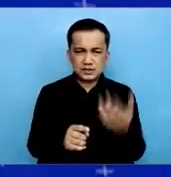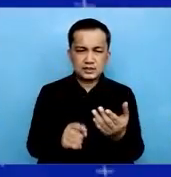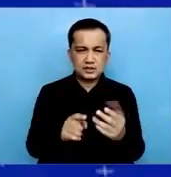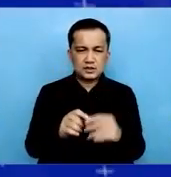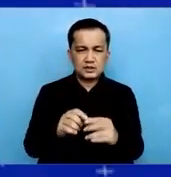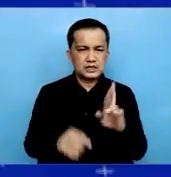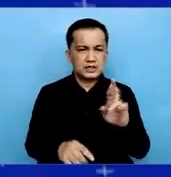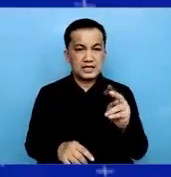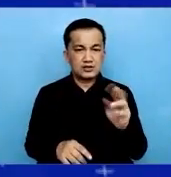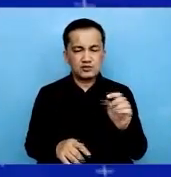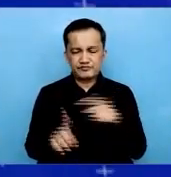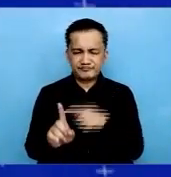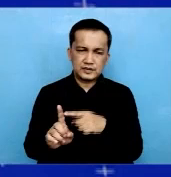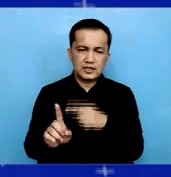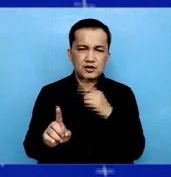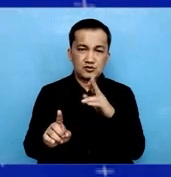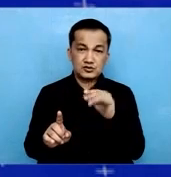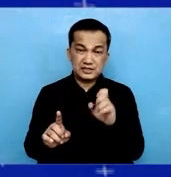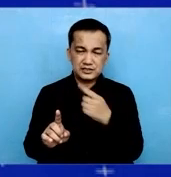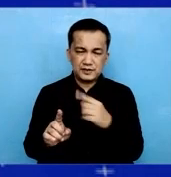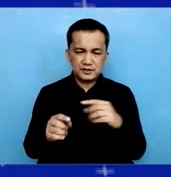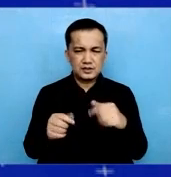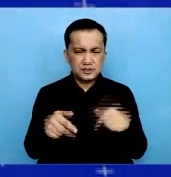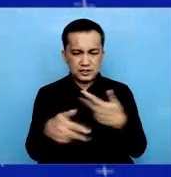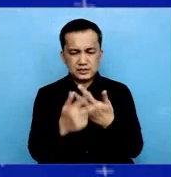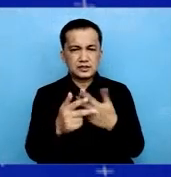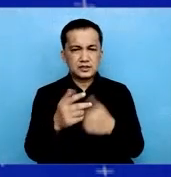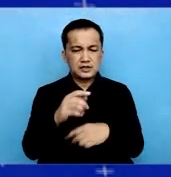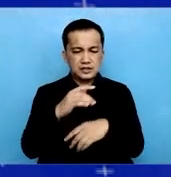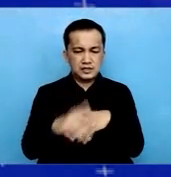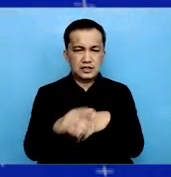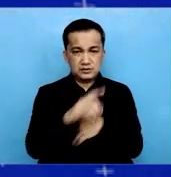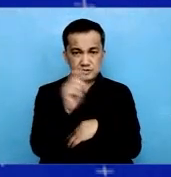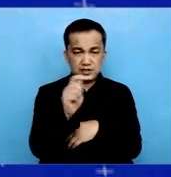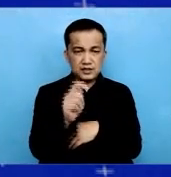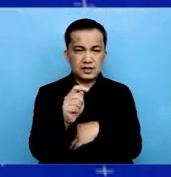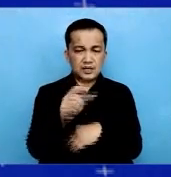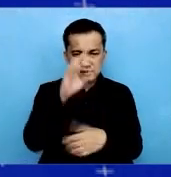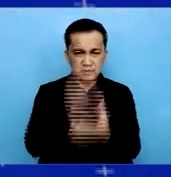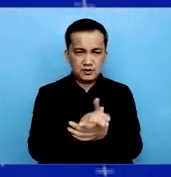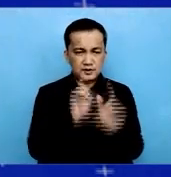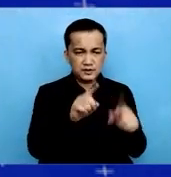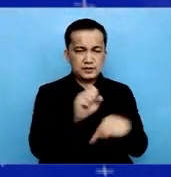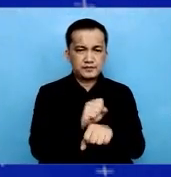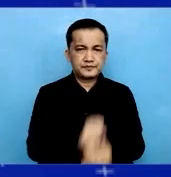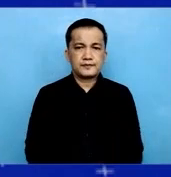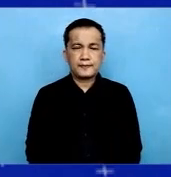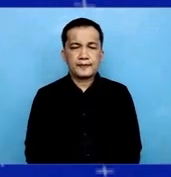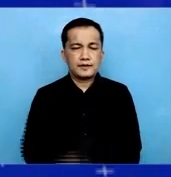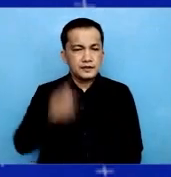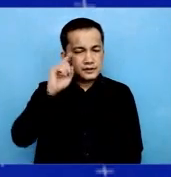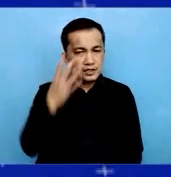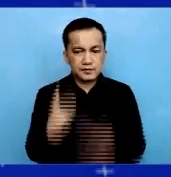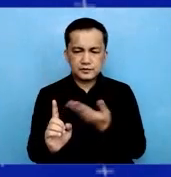Renato. Kwento ni Rosette, nakachat pa nitong Martes ng madaling araw ang kanyang mister na papasok na sa trabaho. Hindi alam ni